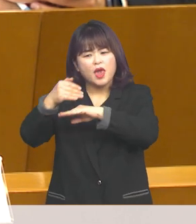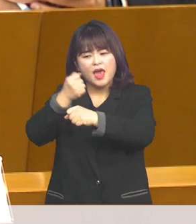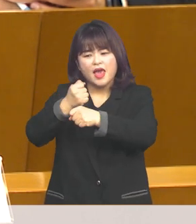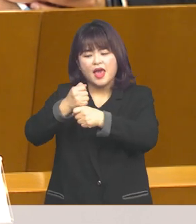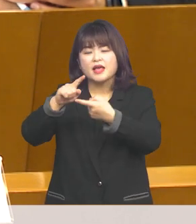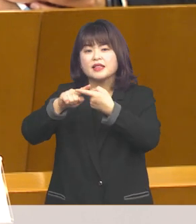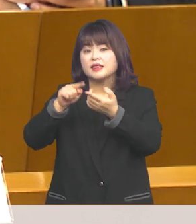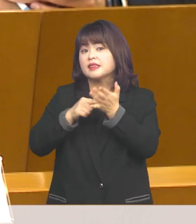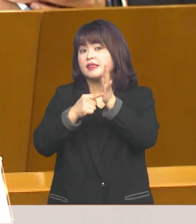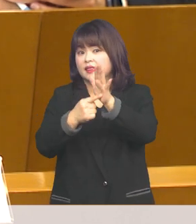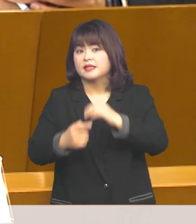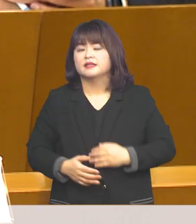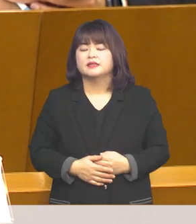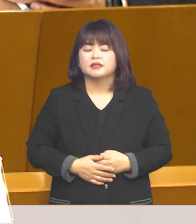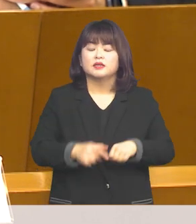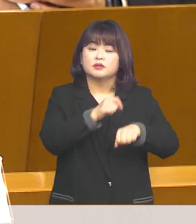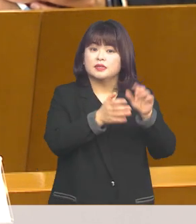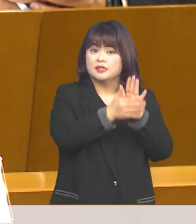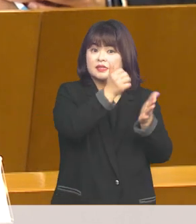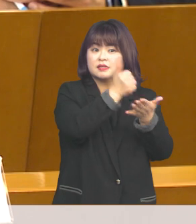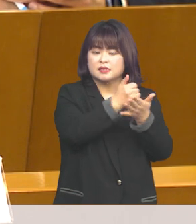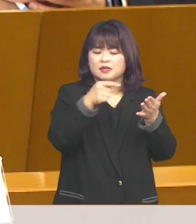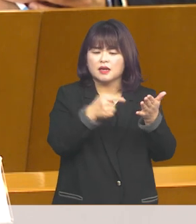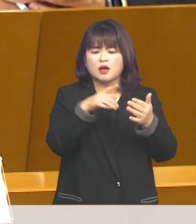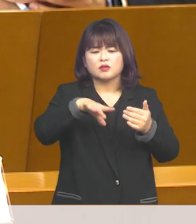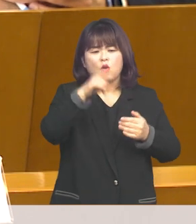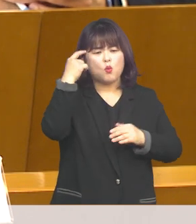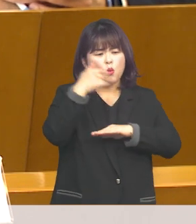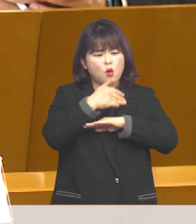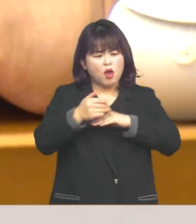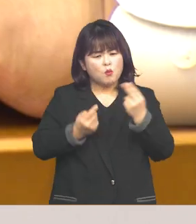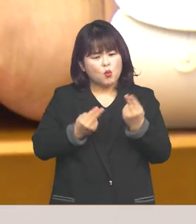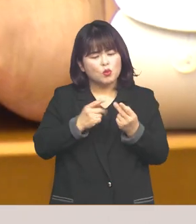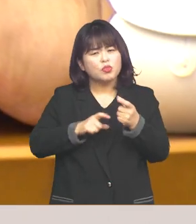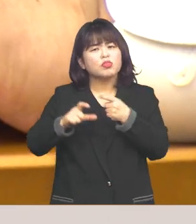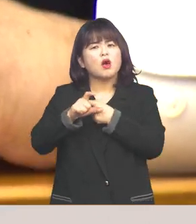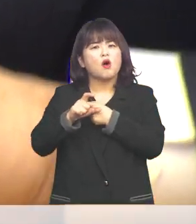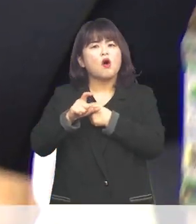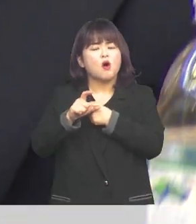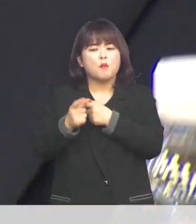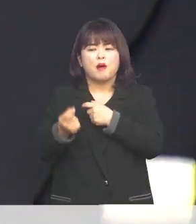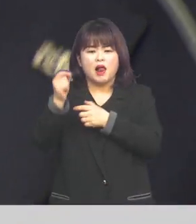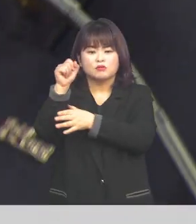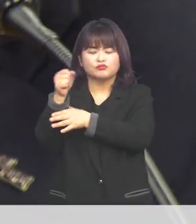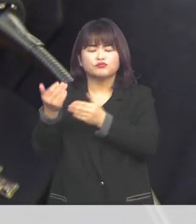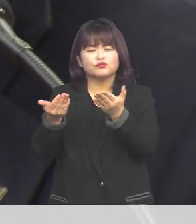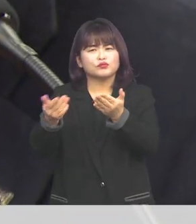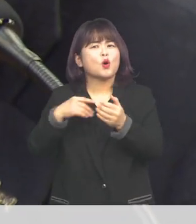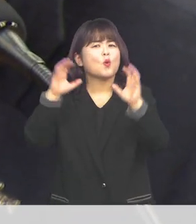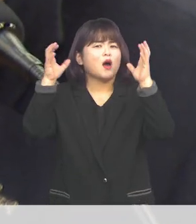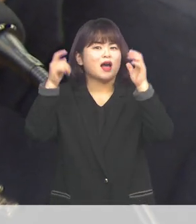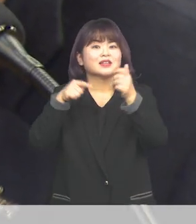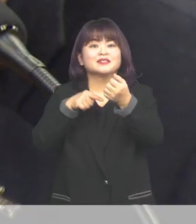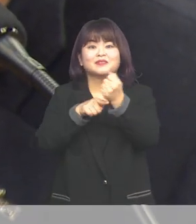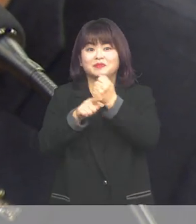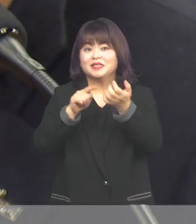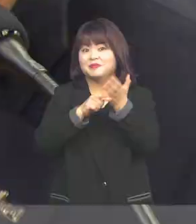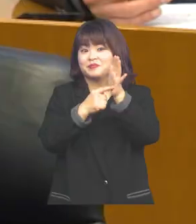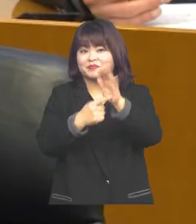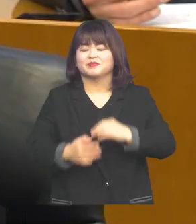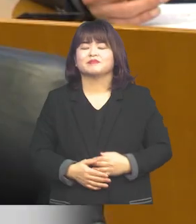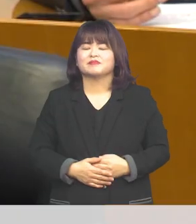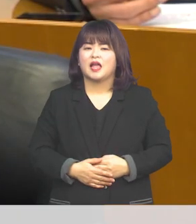계획을 설명했습니다. 이상일 용인특례시장은 당초 계획보다 빨리 국가산단 승인이 이뤄진 것에 환영의 뜻을